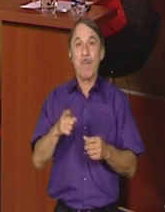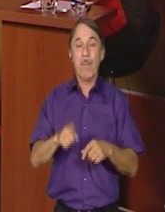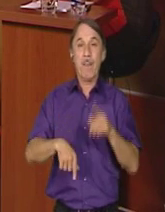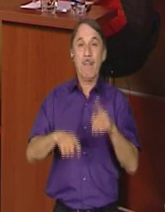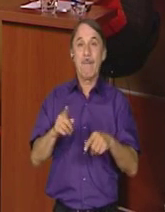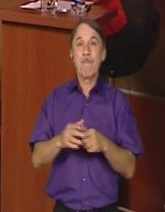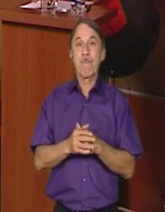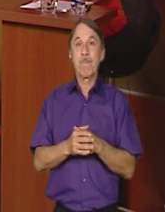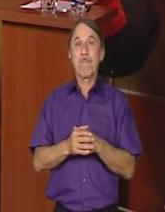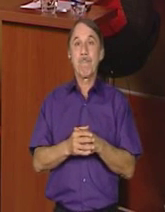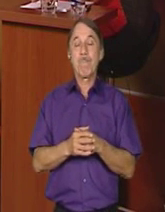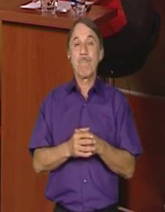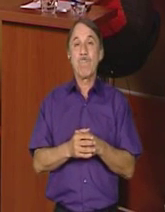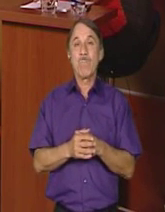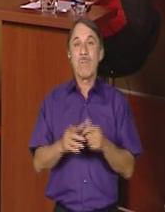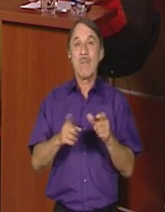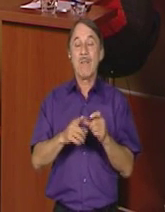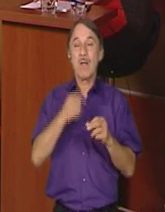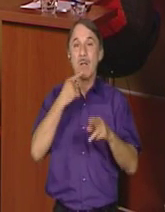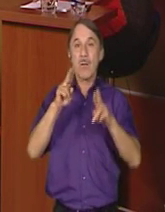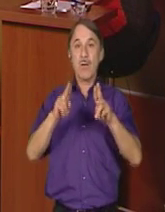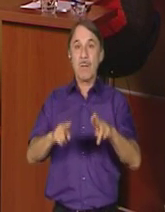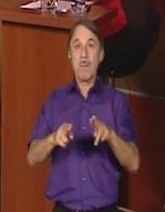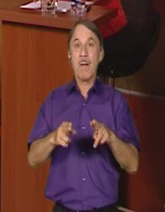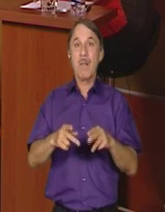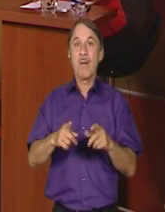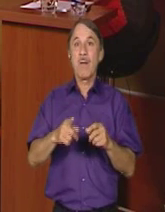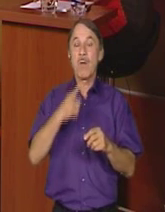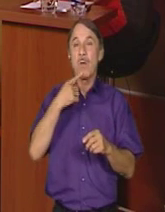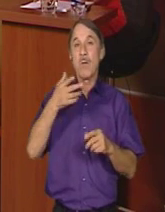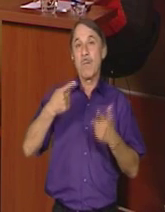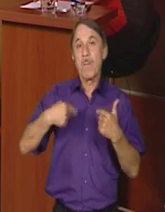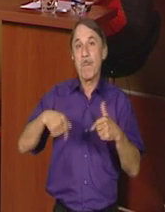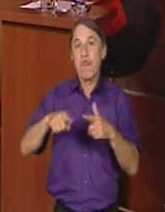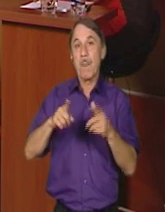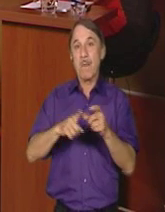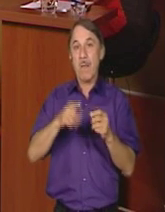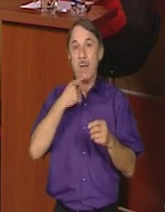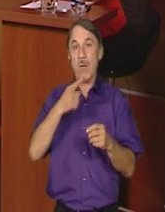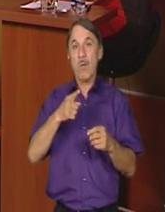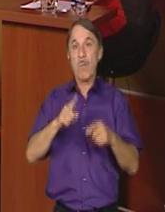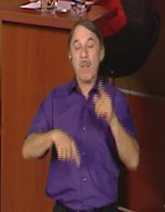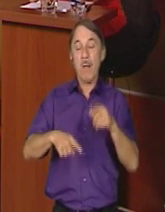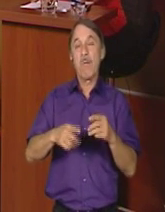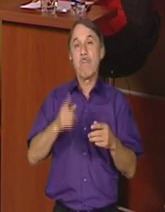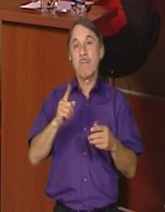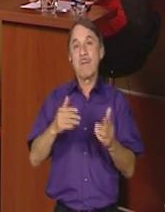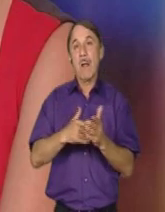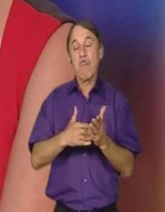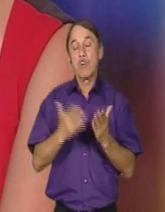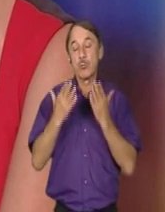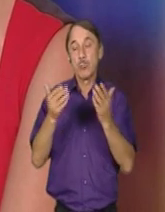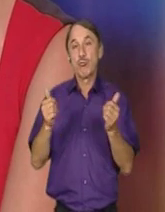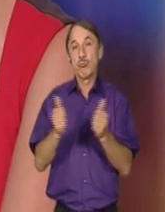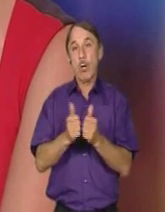početak finala. I to je slabo posto bilo. Inače, na promocijama nikad se ne skupi više od 50 ljudi,